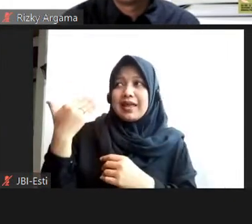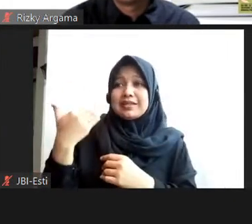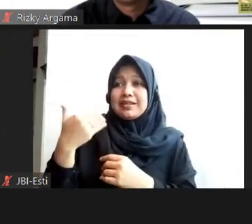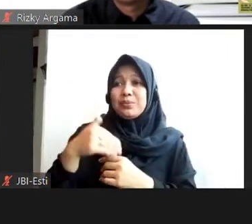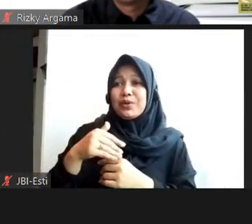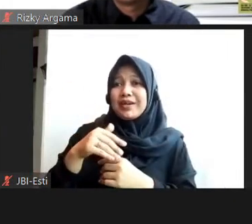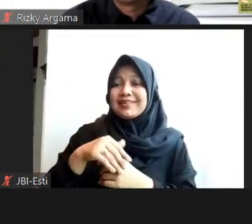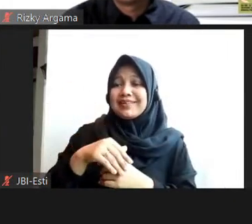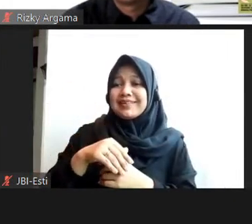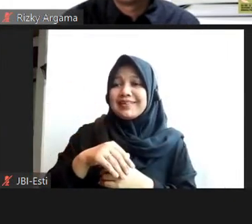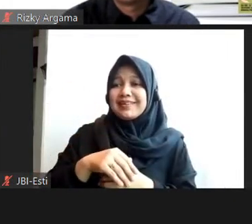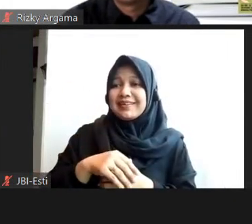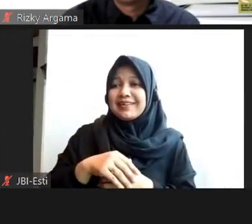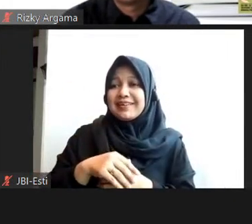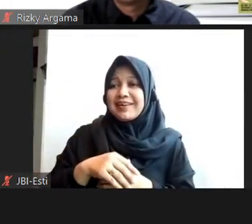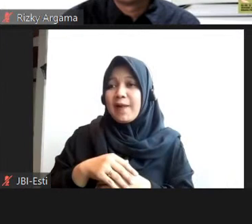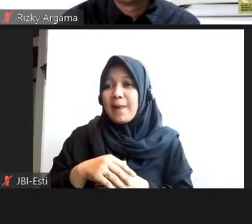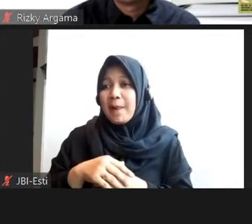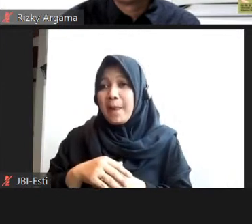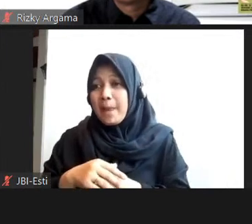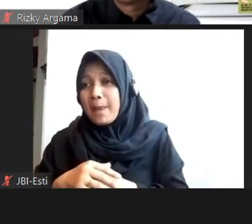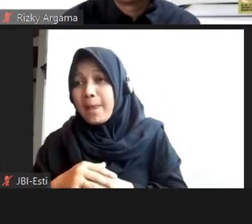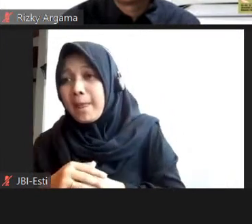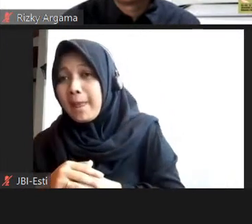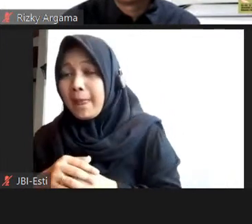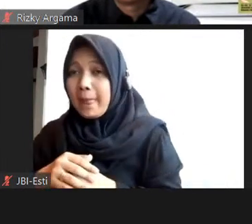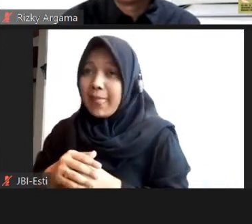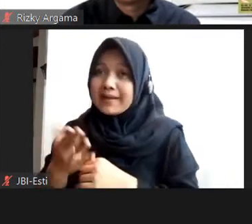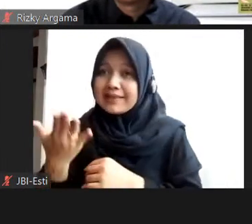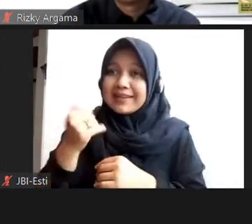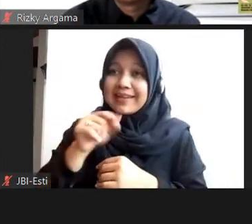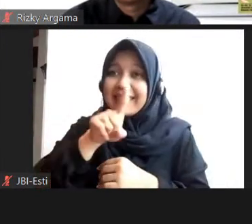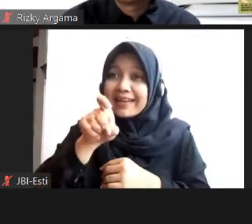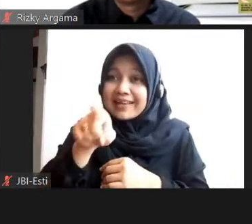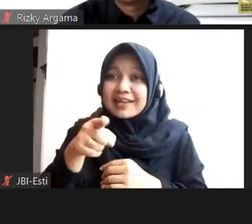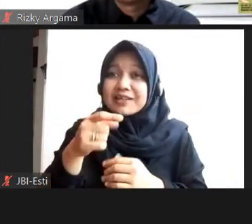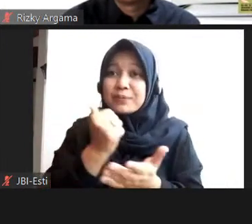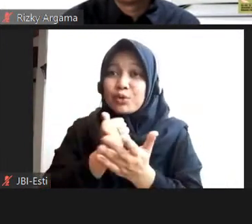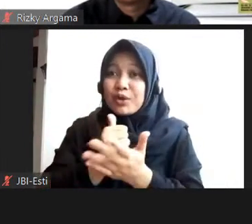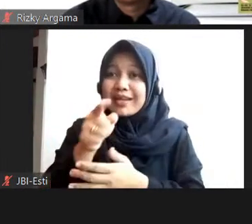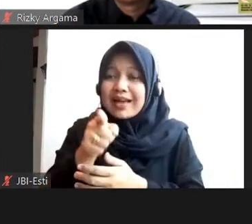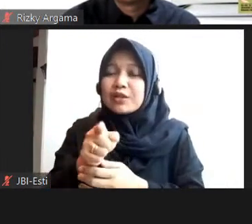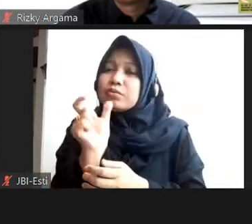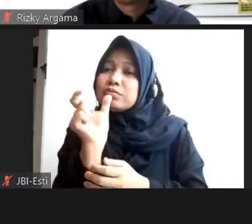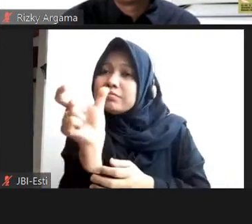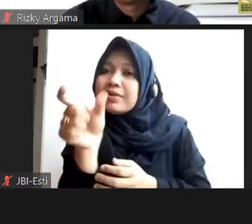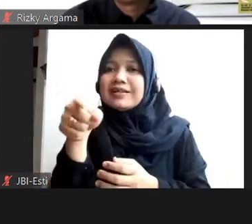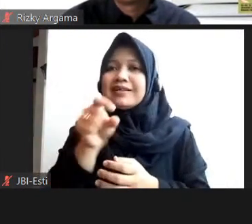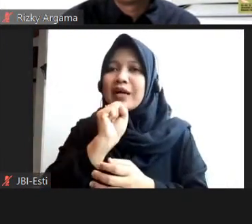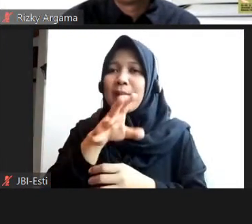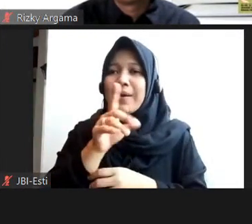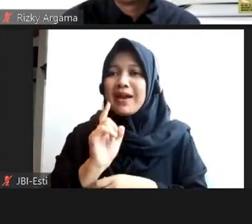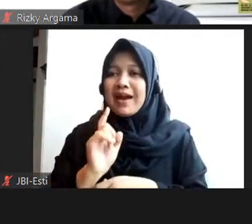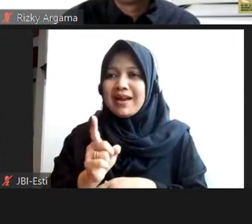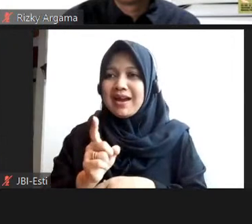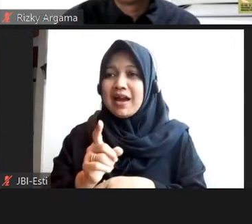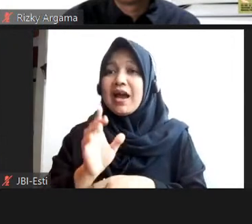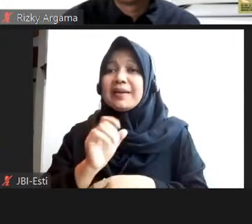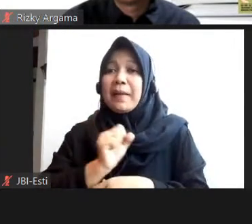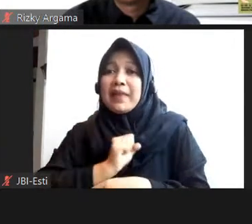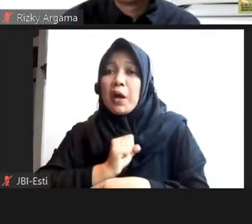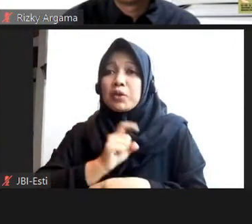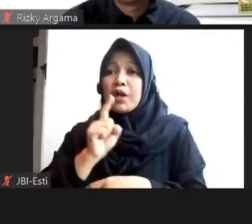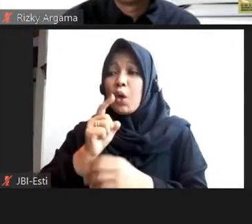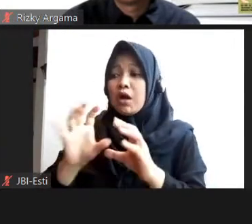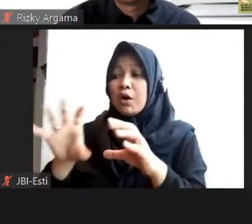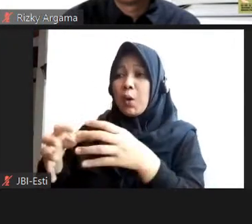terjawab dengan dalam pertanyaannya ya. Maksudnya takutnya nanti kalau sudah bekerja sama dengan kalangan Islamis,